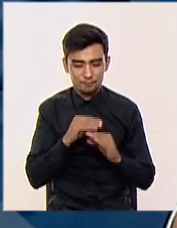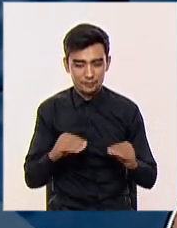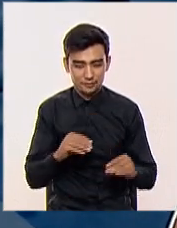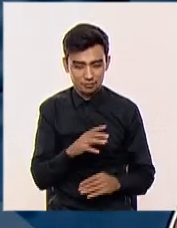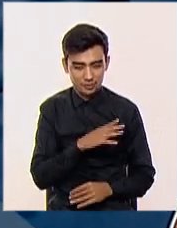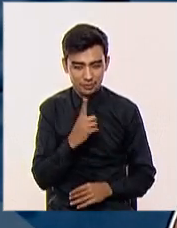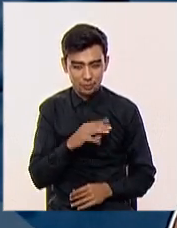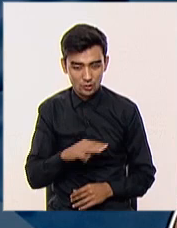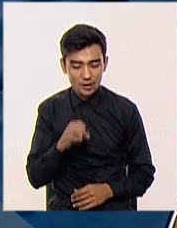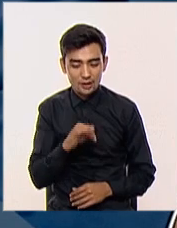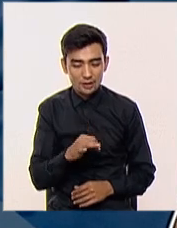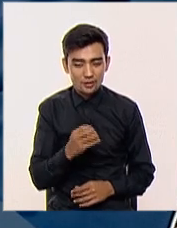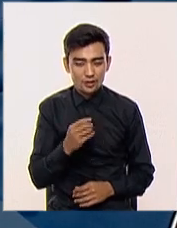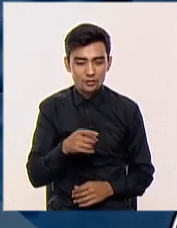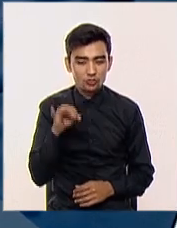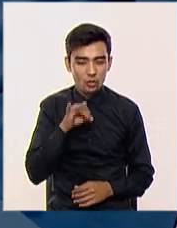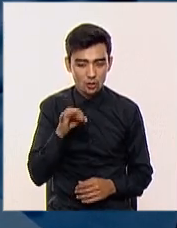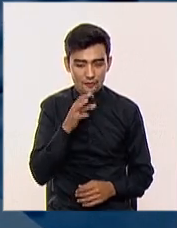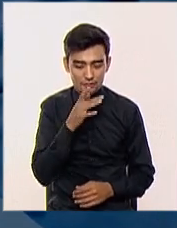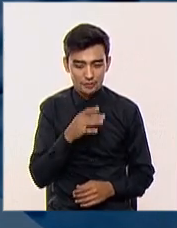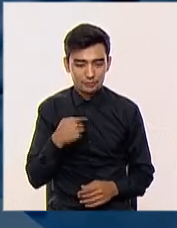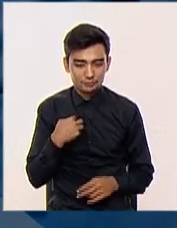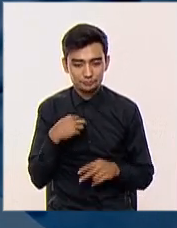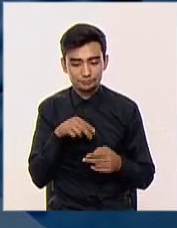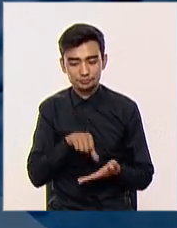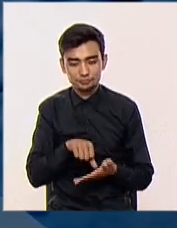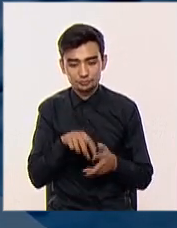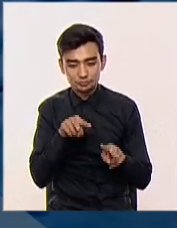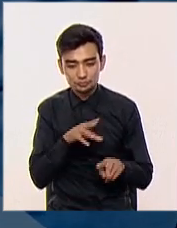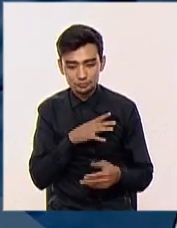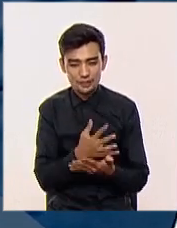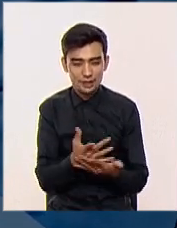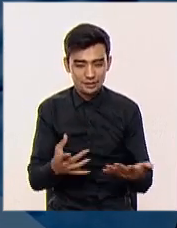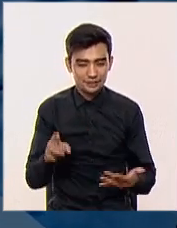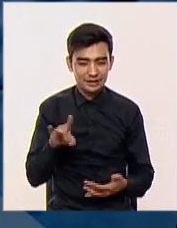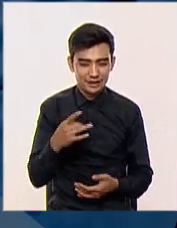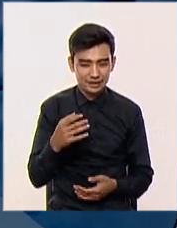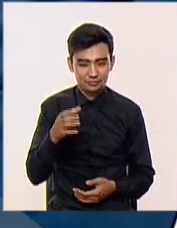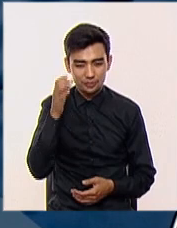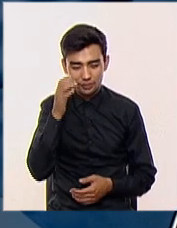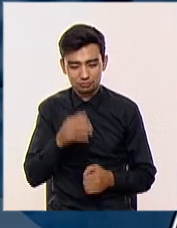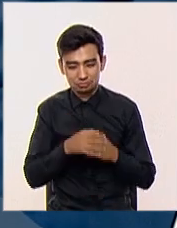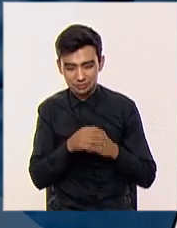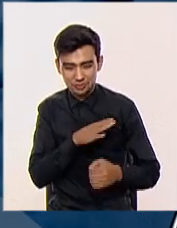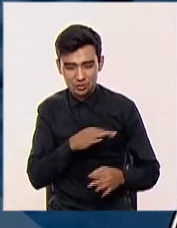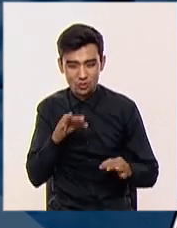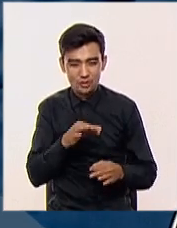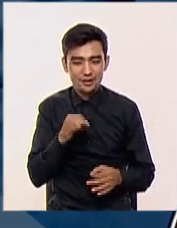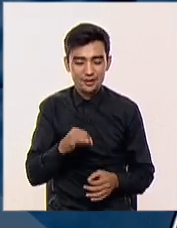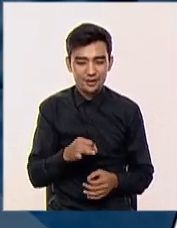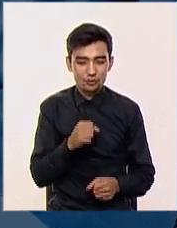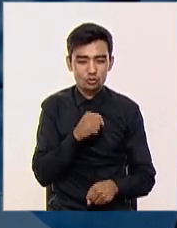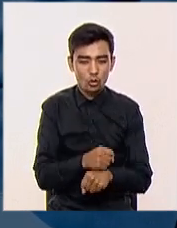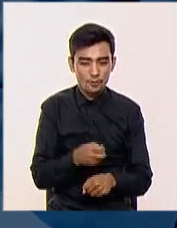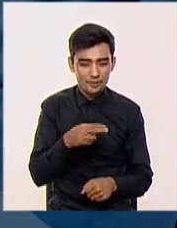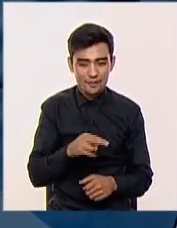Безусловно, это исторический момент. Мы наблюдали, как представители разных конфессий молились, чтобы положить конец